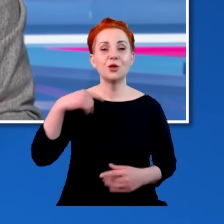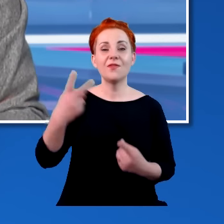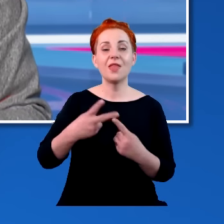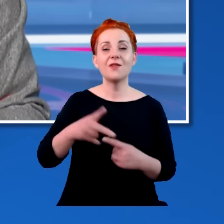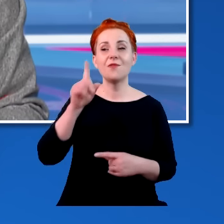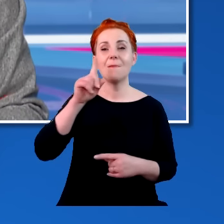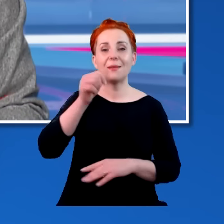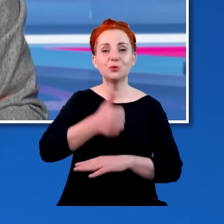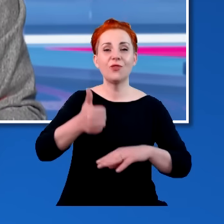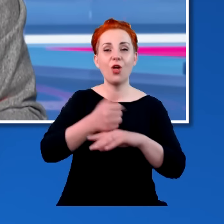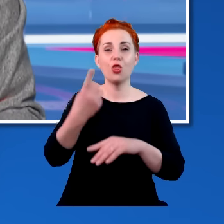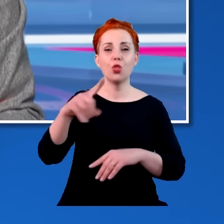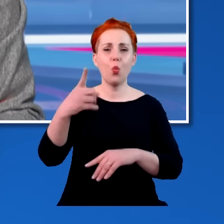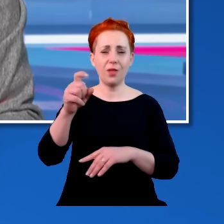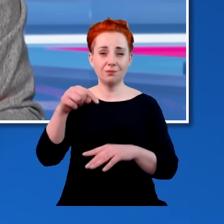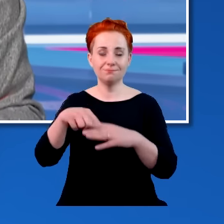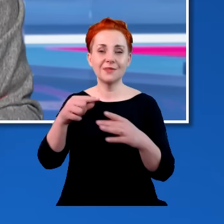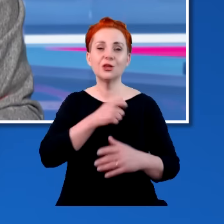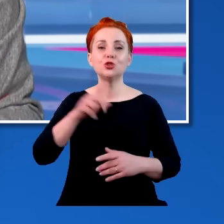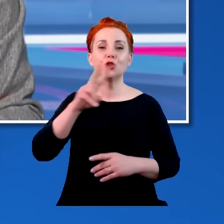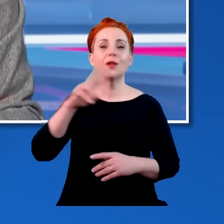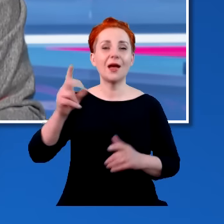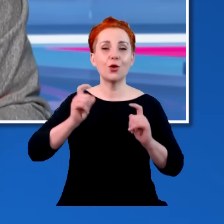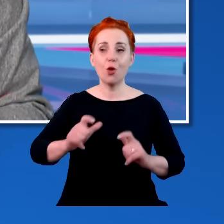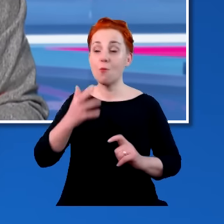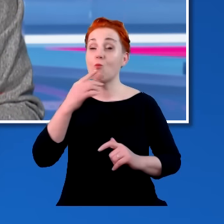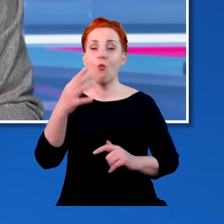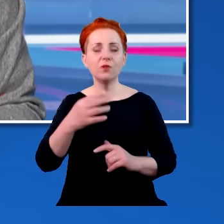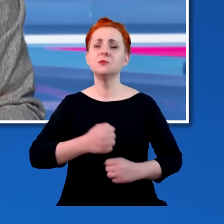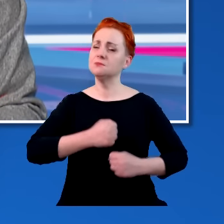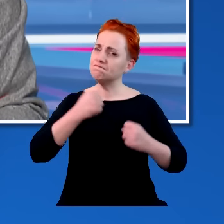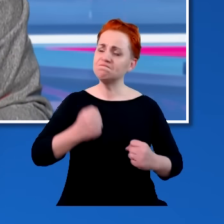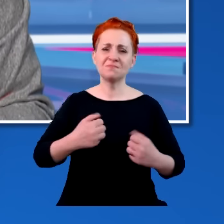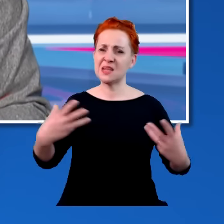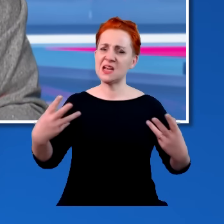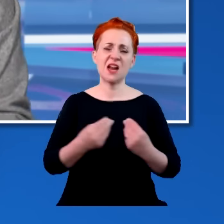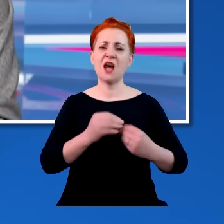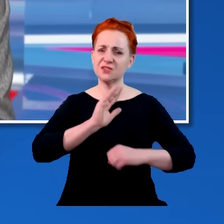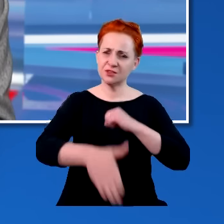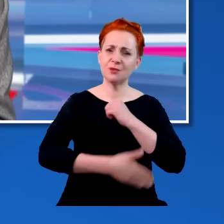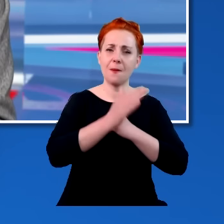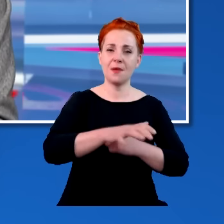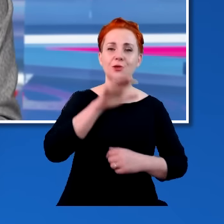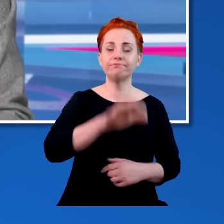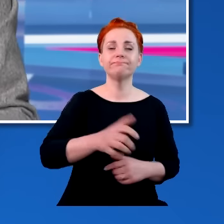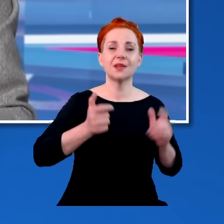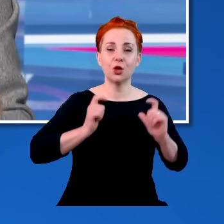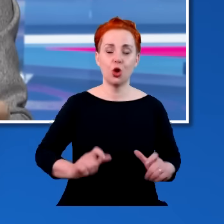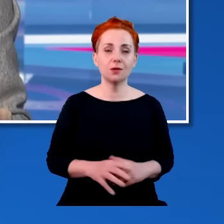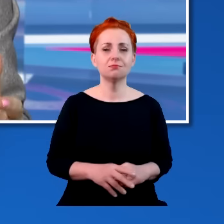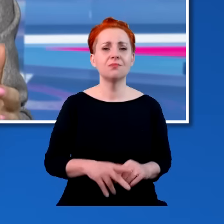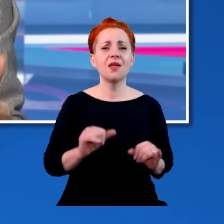Duda, przewodniczący Solidarności, też o tym mówił, że idziemy twardo razem z rolnikami. Jak pan ocenia, czy to